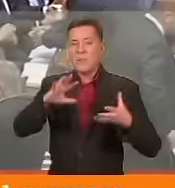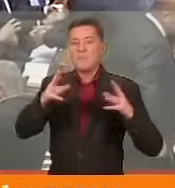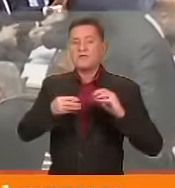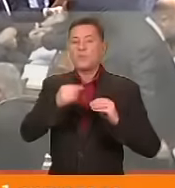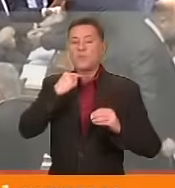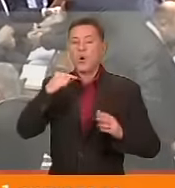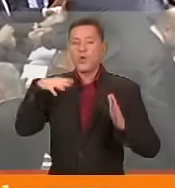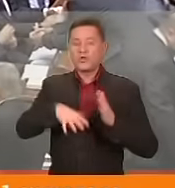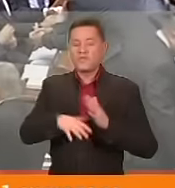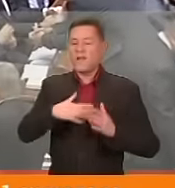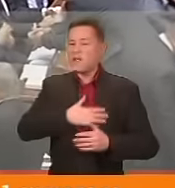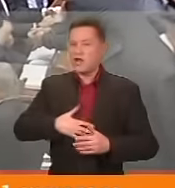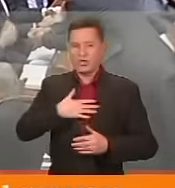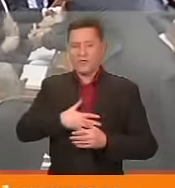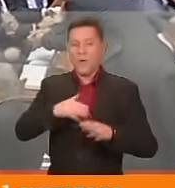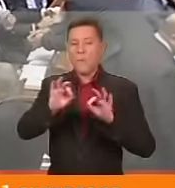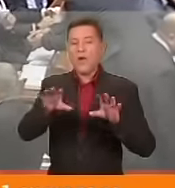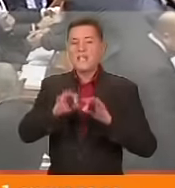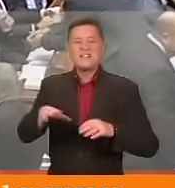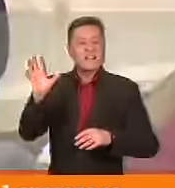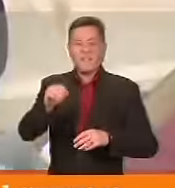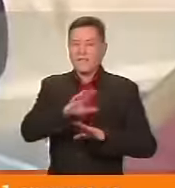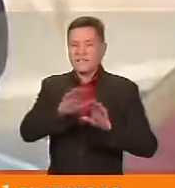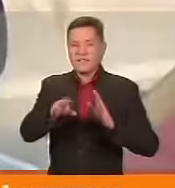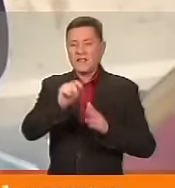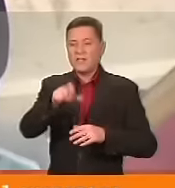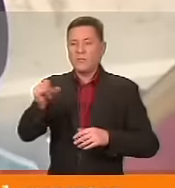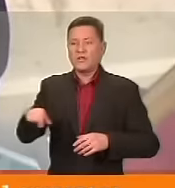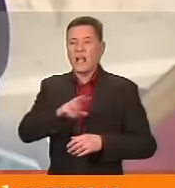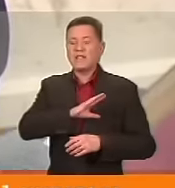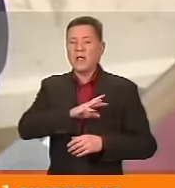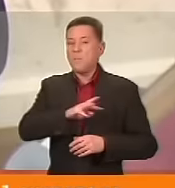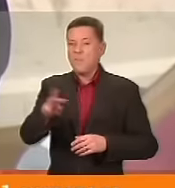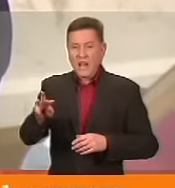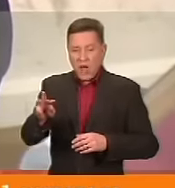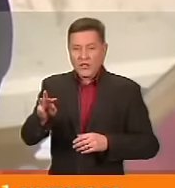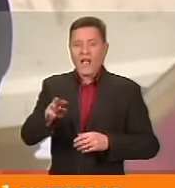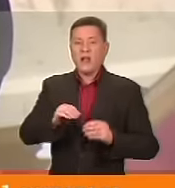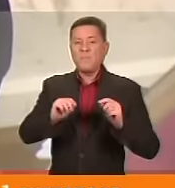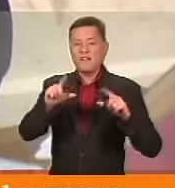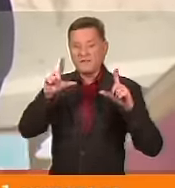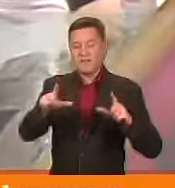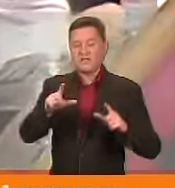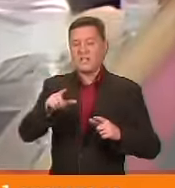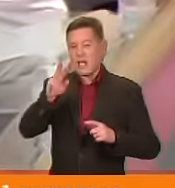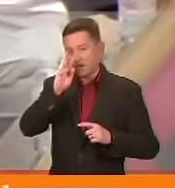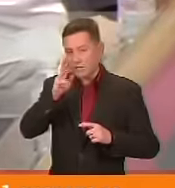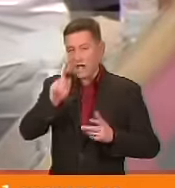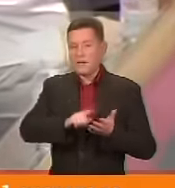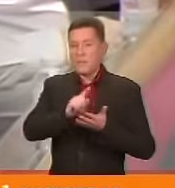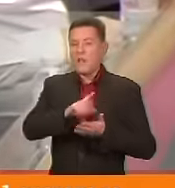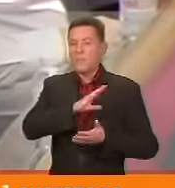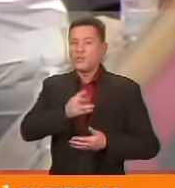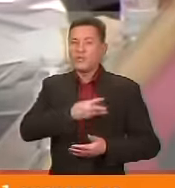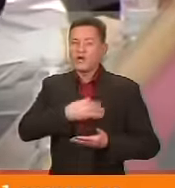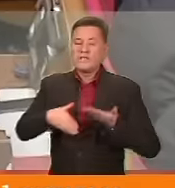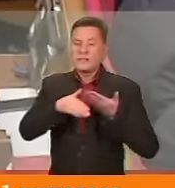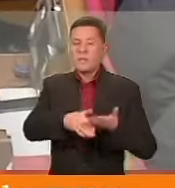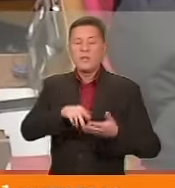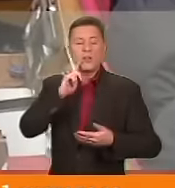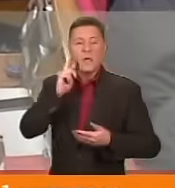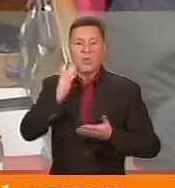розчарований. Пояснює, не всі депутати – мільйонери, а тому підвищення оплати їхньої праці мало би стати стимулом для молодих